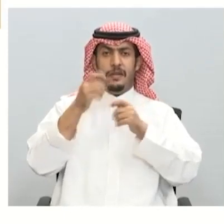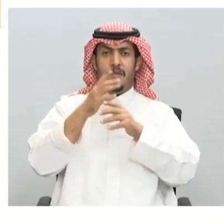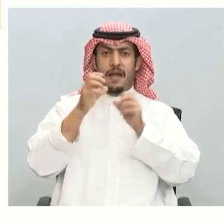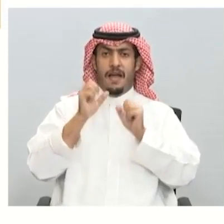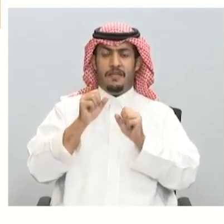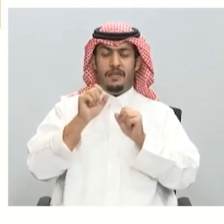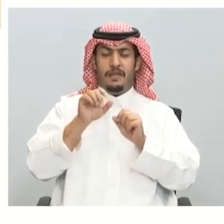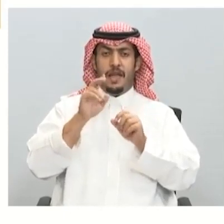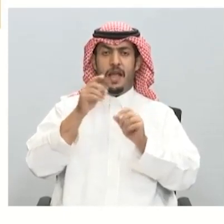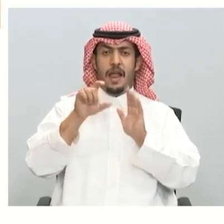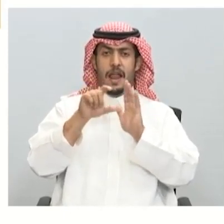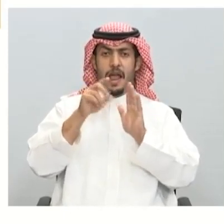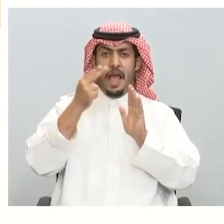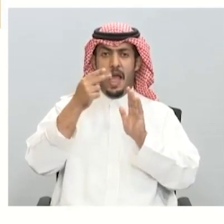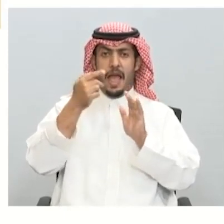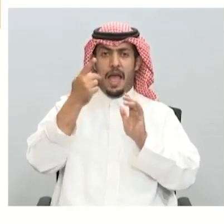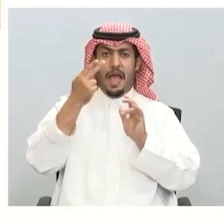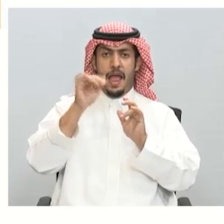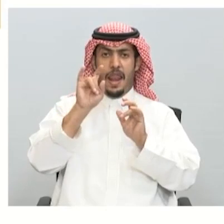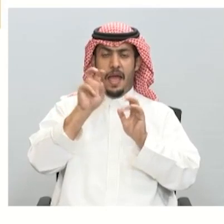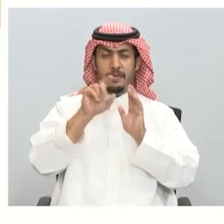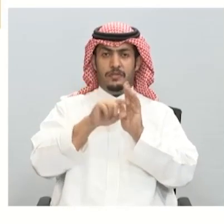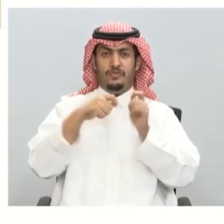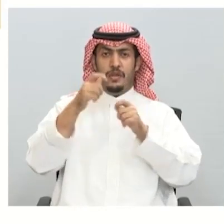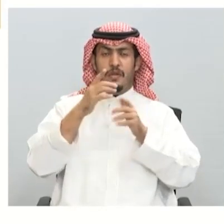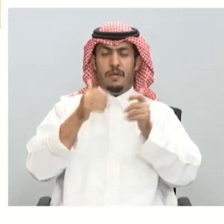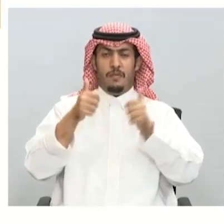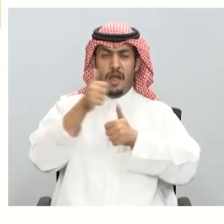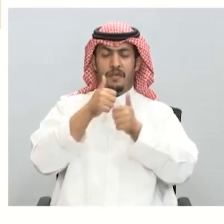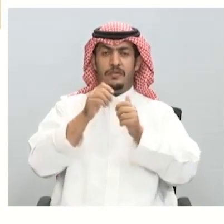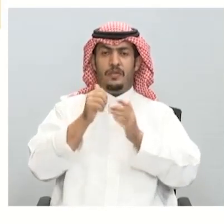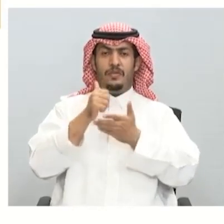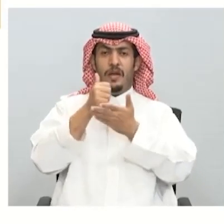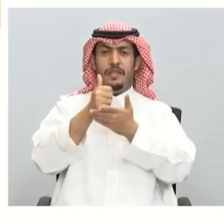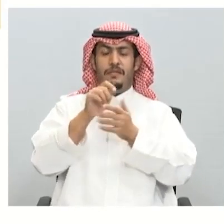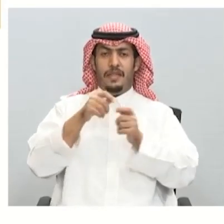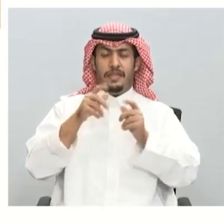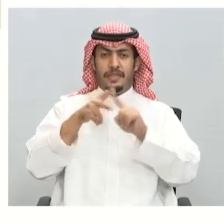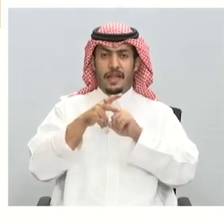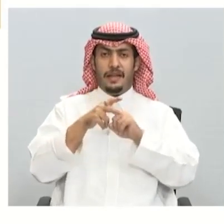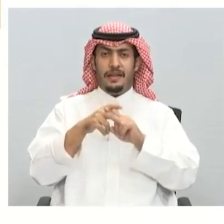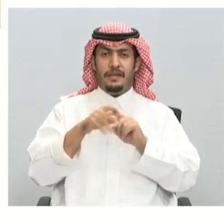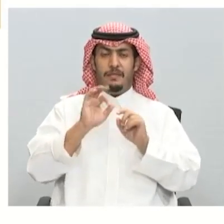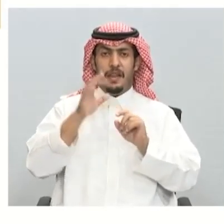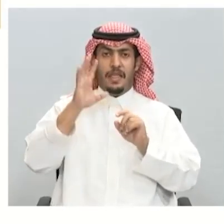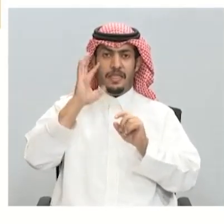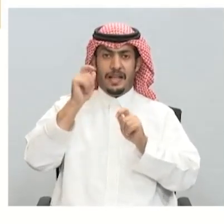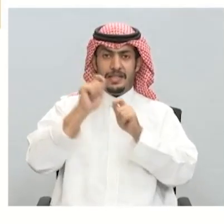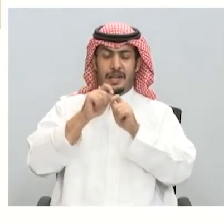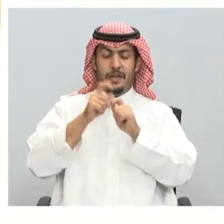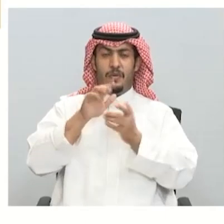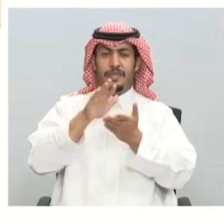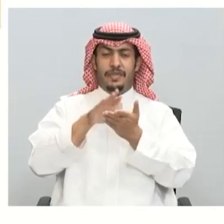المحافظه على التنافس مع الشركات الاخرى وايضا التقدم الذي يلاحظه في التقنيه الان مثل الذكاء الاصطناعي